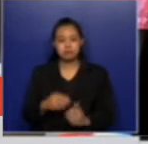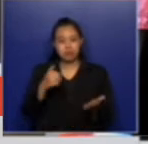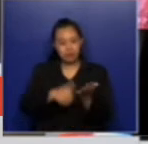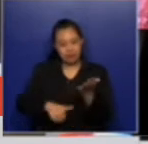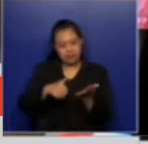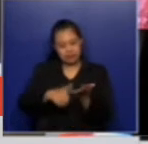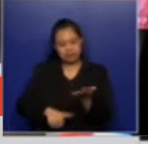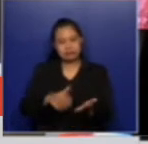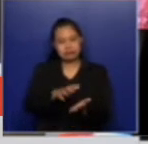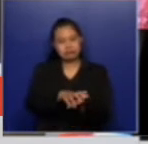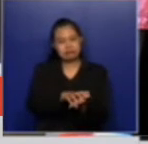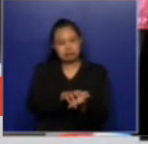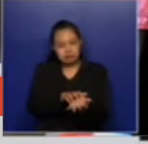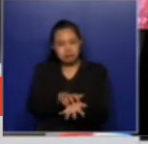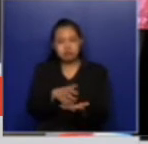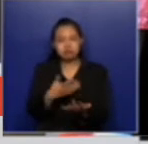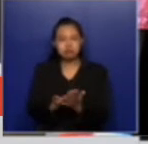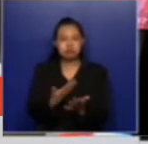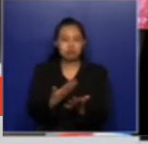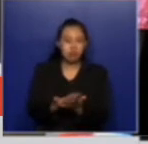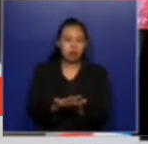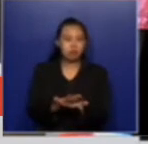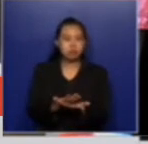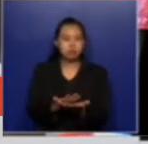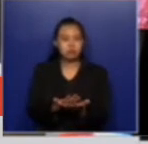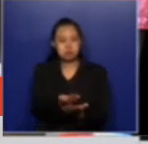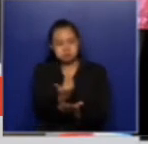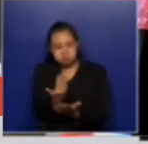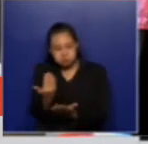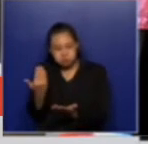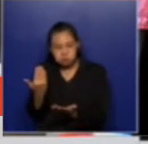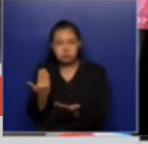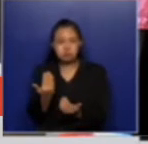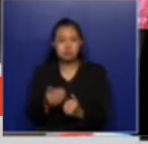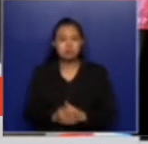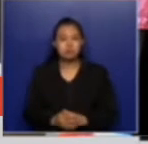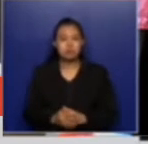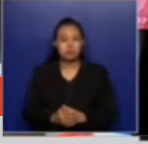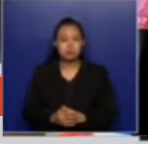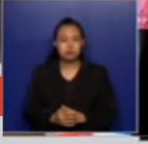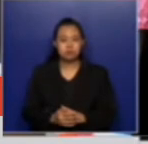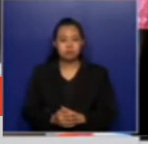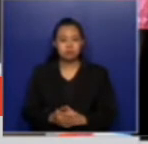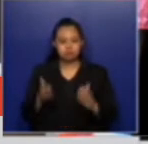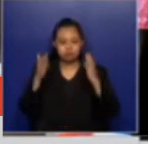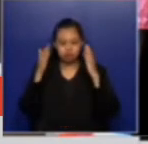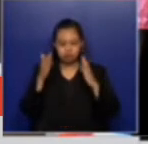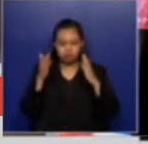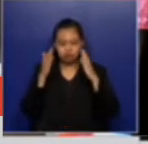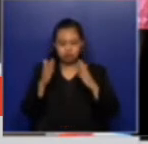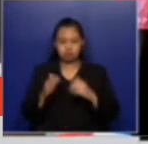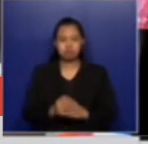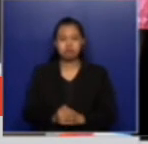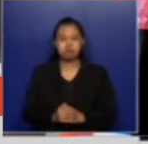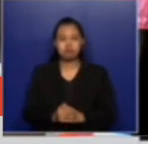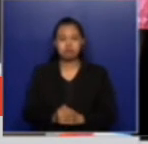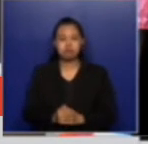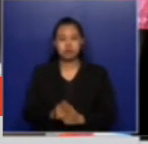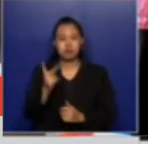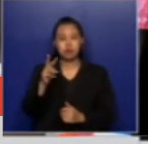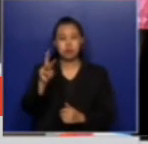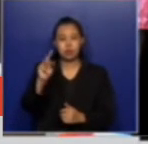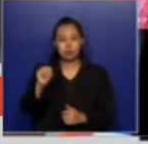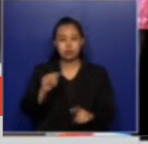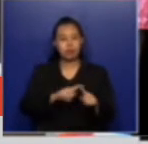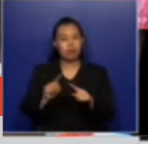ต้องโดนขูดรีดภาษีจะต้องจัดเก็บกันตั้งหน้าตั้งตาในกรมต่างๆที่มีส่ว